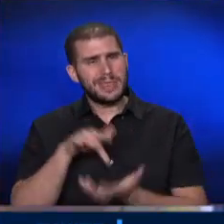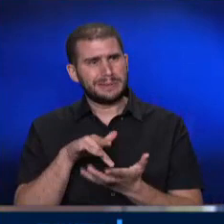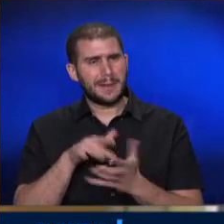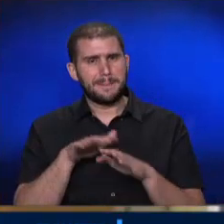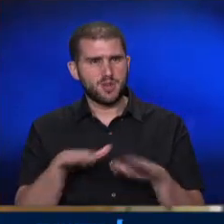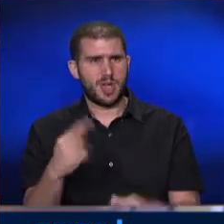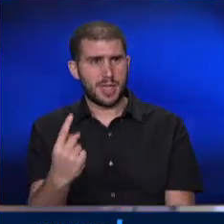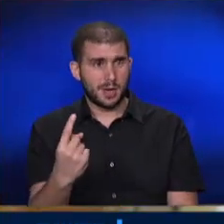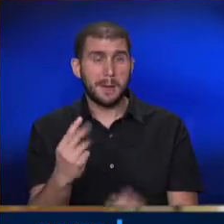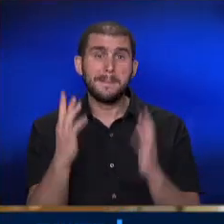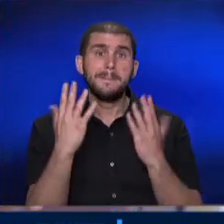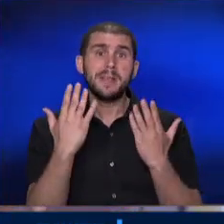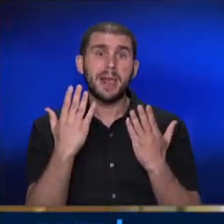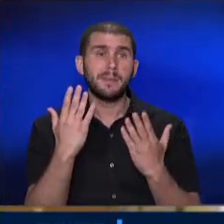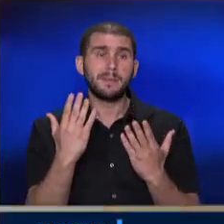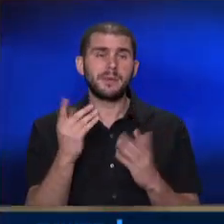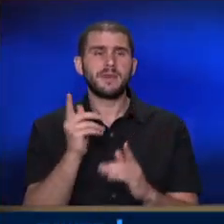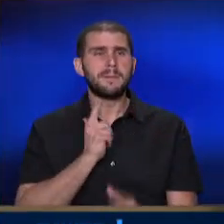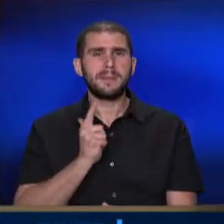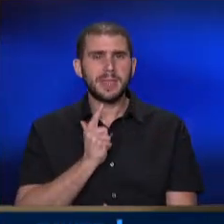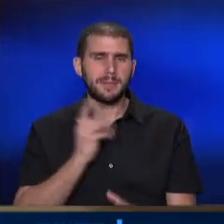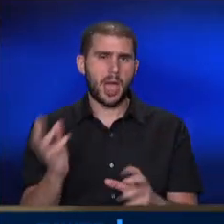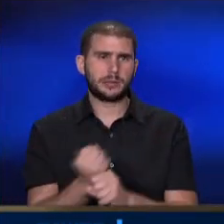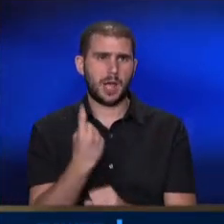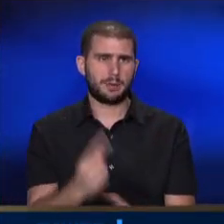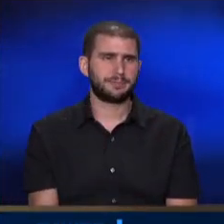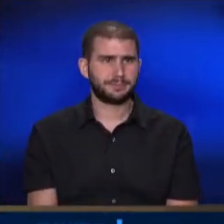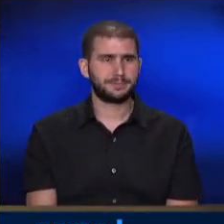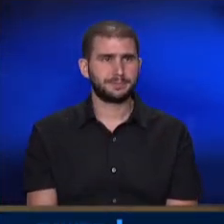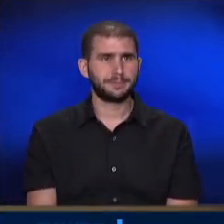בשטח, מתפעלים לשלומם וממתינים להצלחתם.